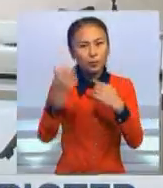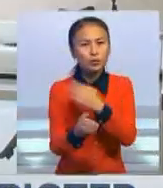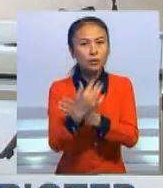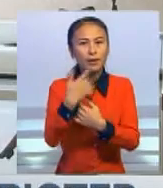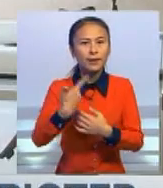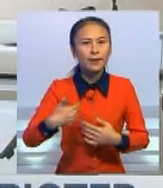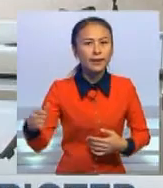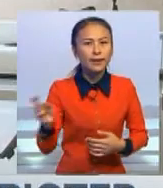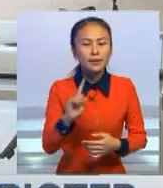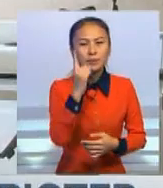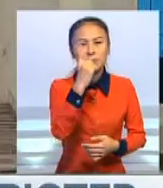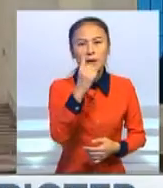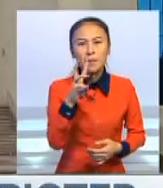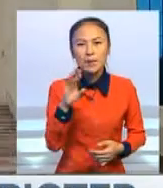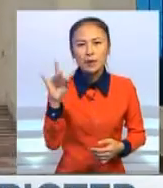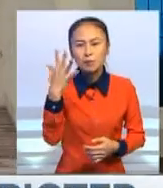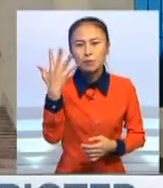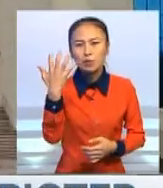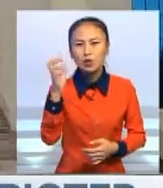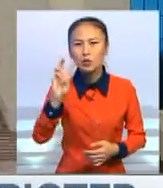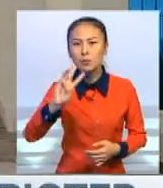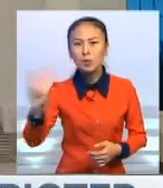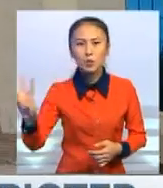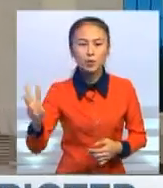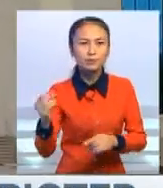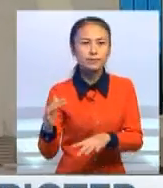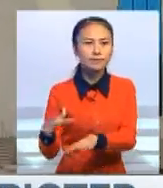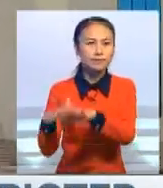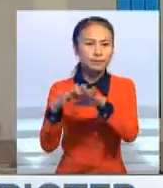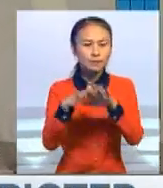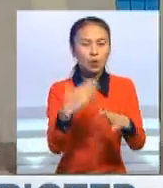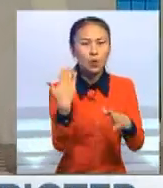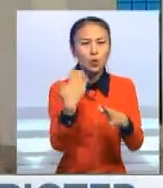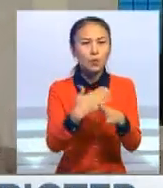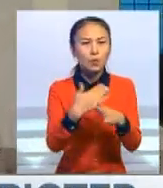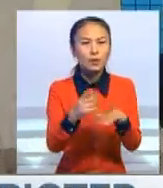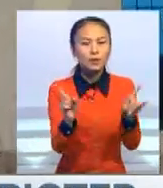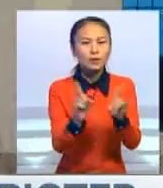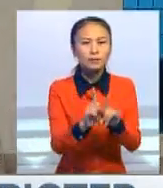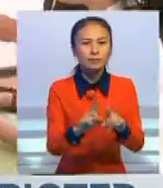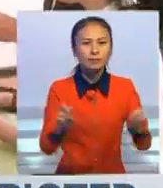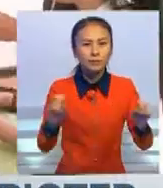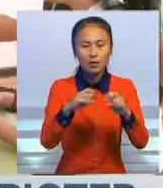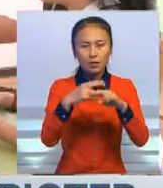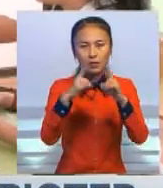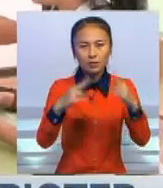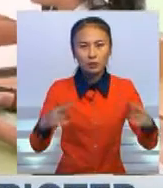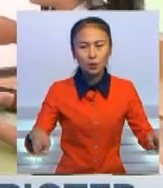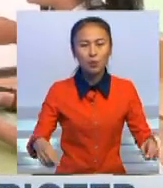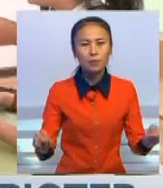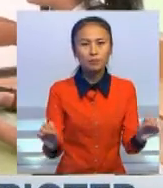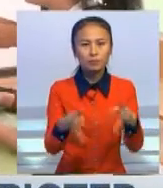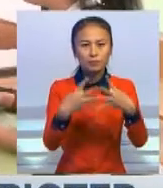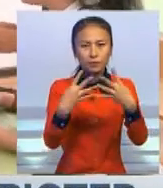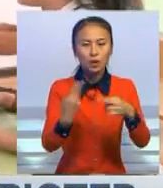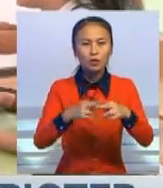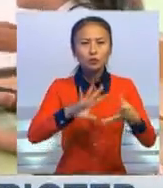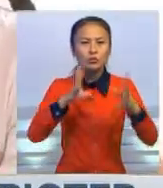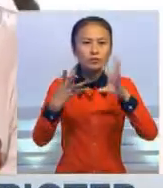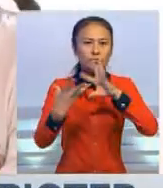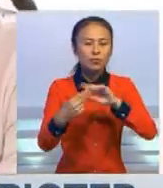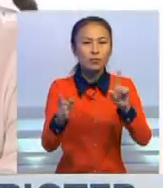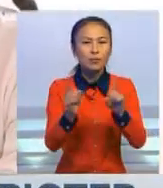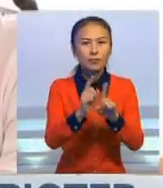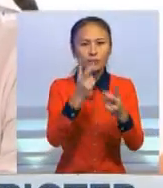компаниясы 1 миллиард 500 миллион теңге қаржы бөліп, өнер орталығы сарайын салып берді. Тағы бір компания шығармашылық